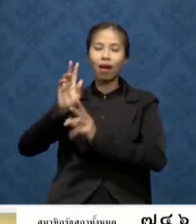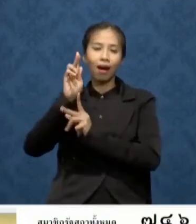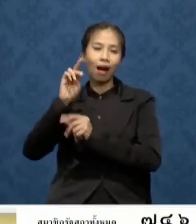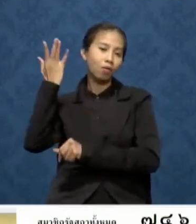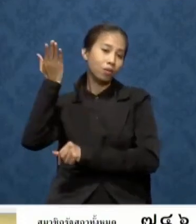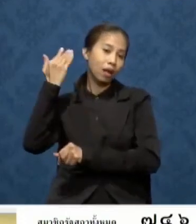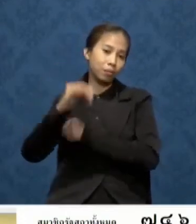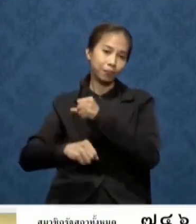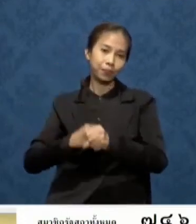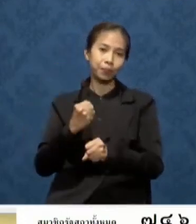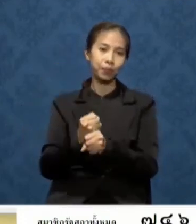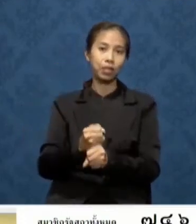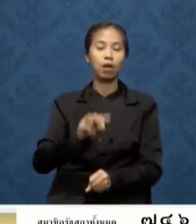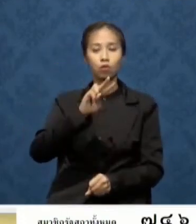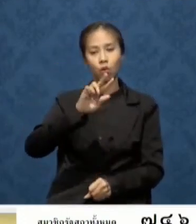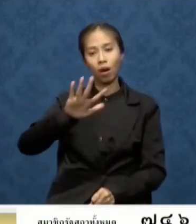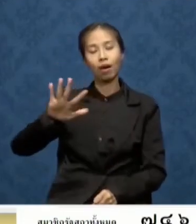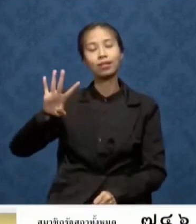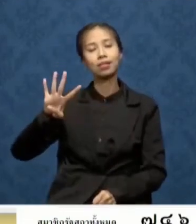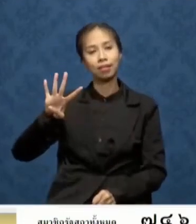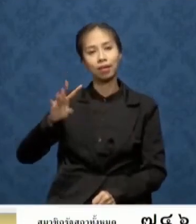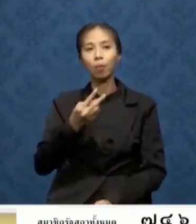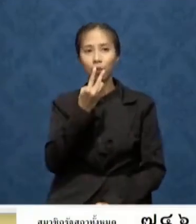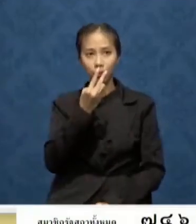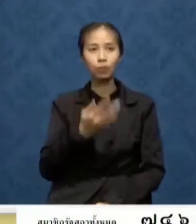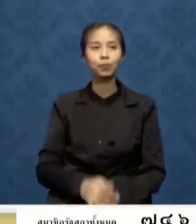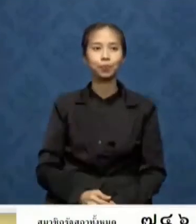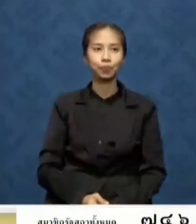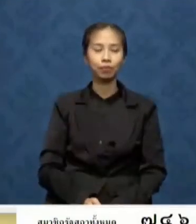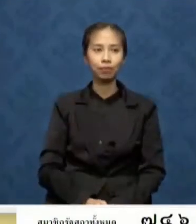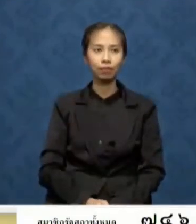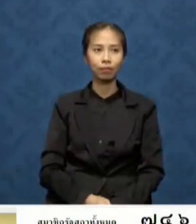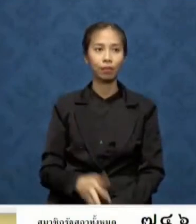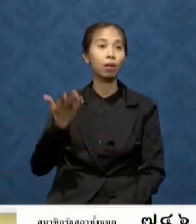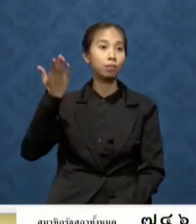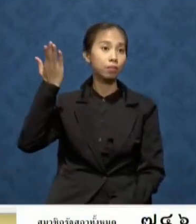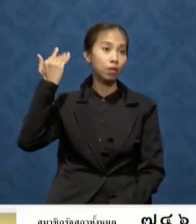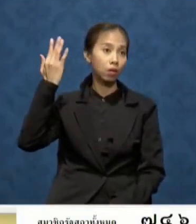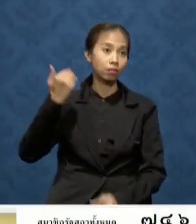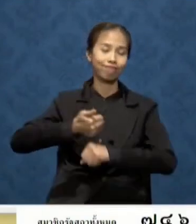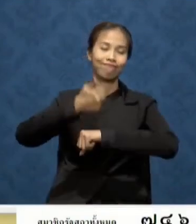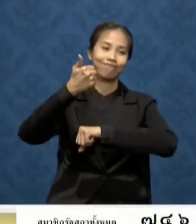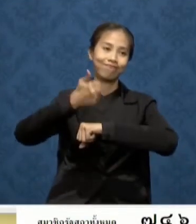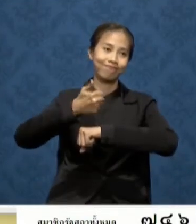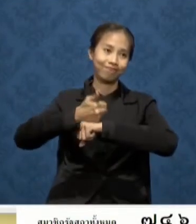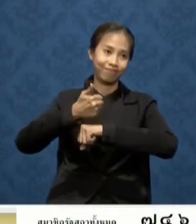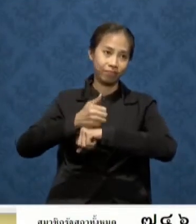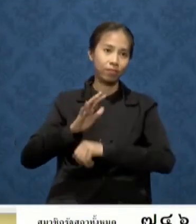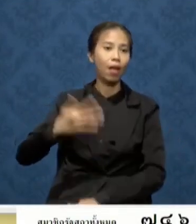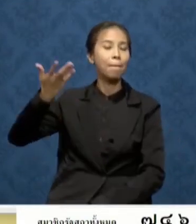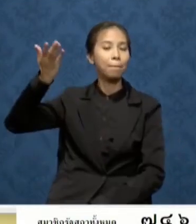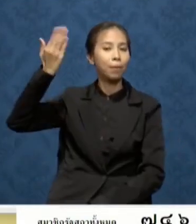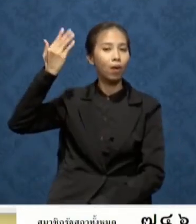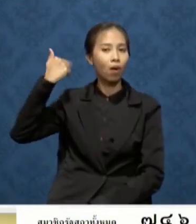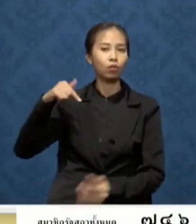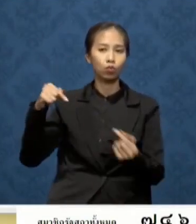2554ลองไปดูกครับอดีตรัฐมนตรีว่าการกระสวงคำนาคม จากพักเพื่อไทยในยุขข